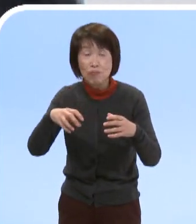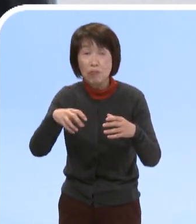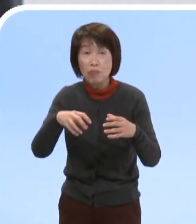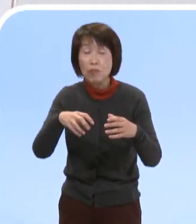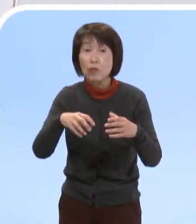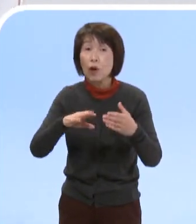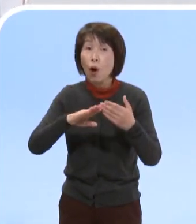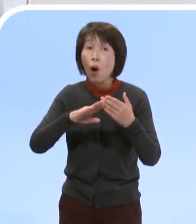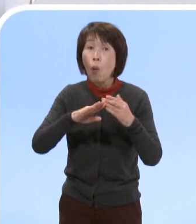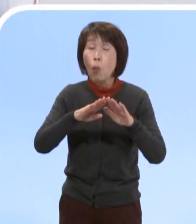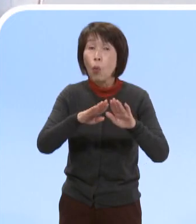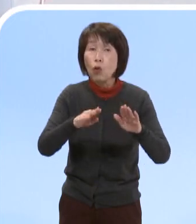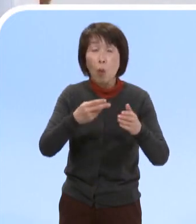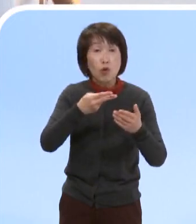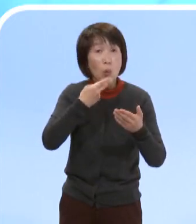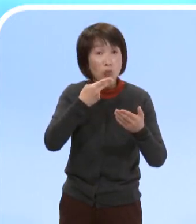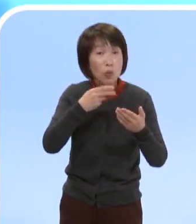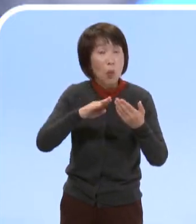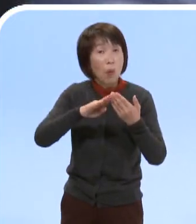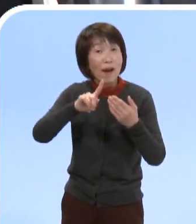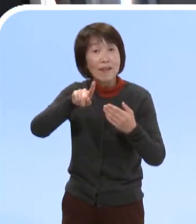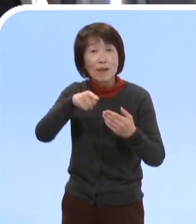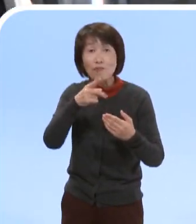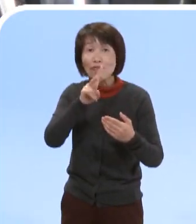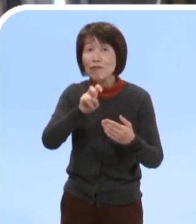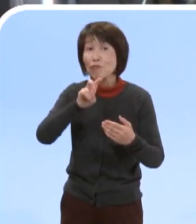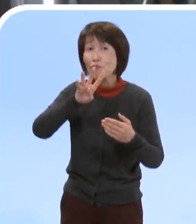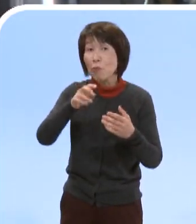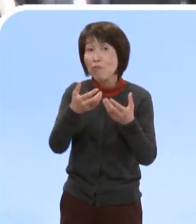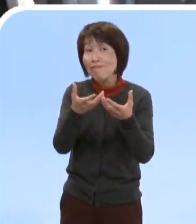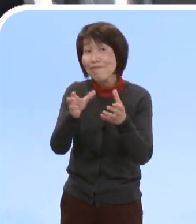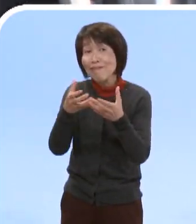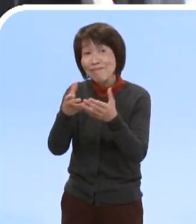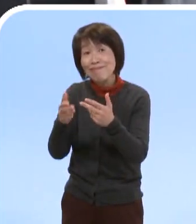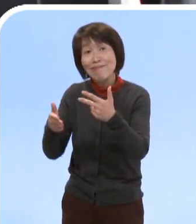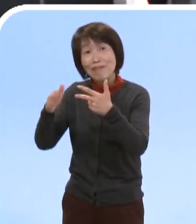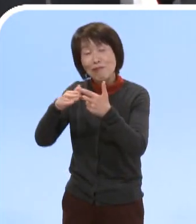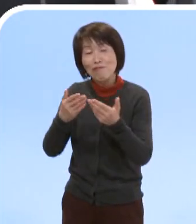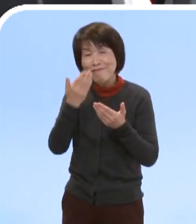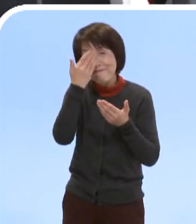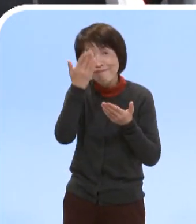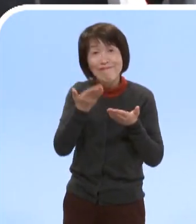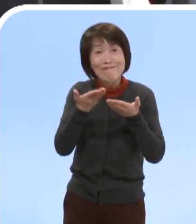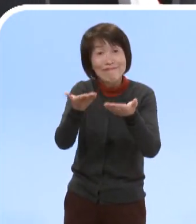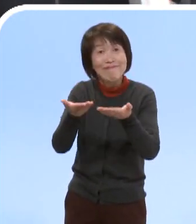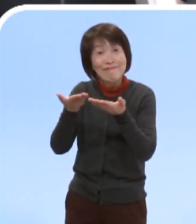め124の施設や団体に提供しています。